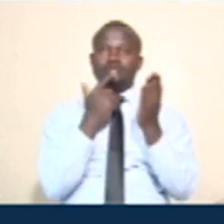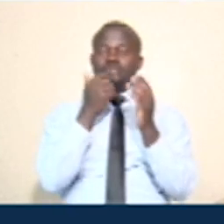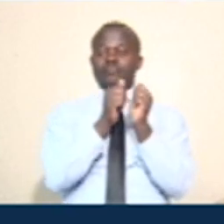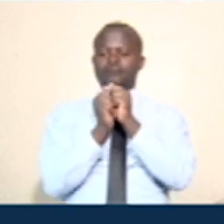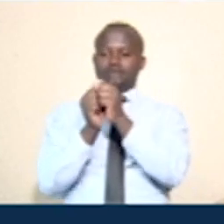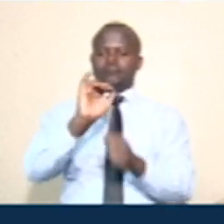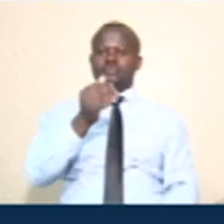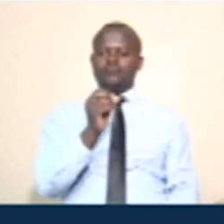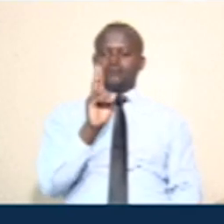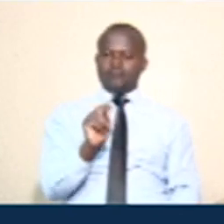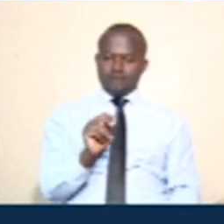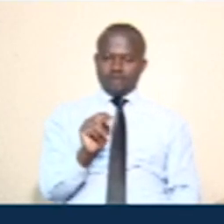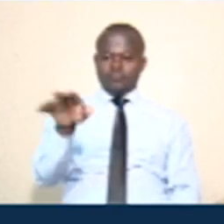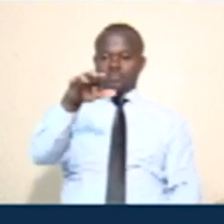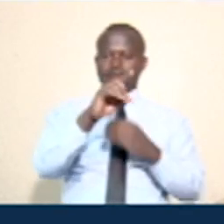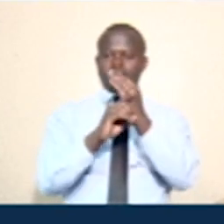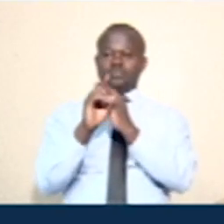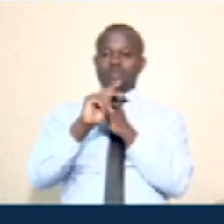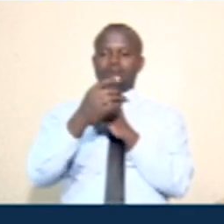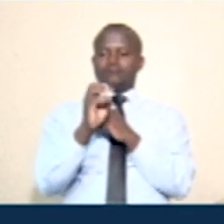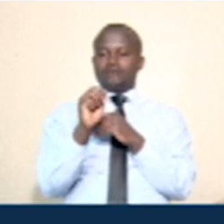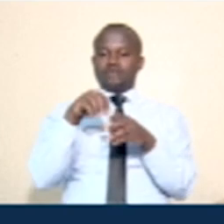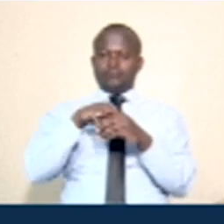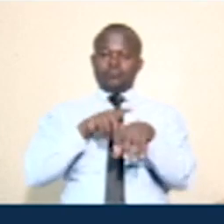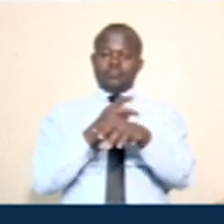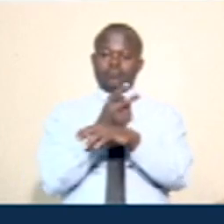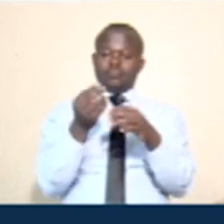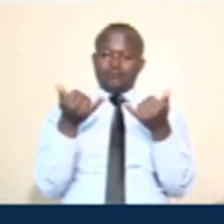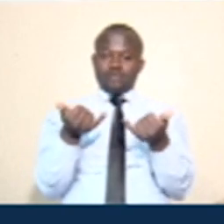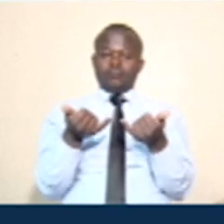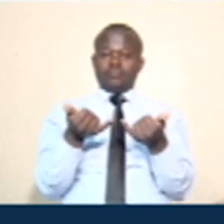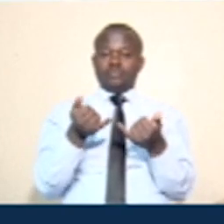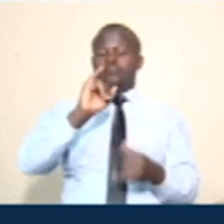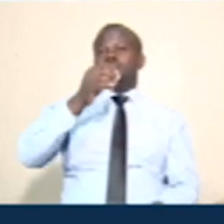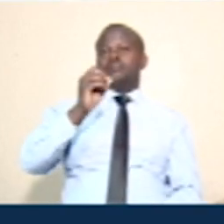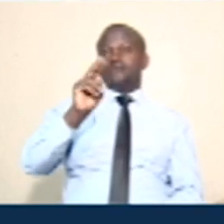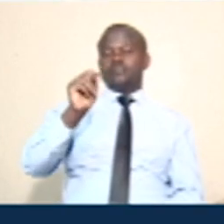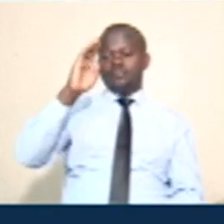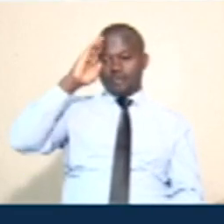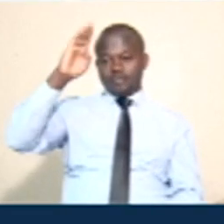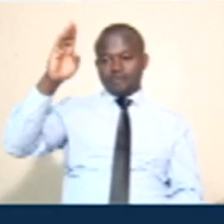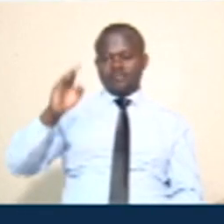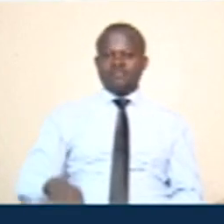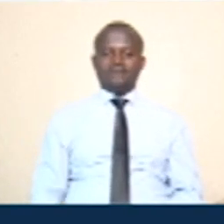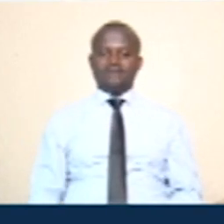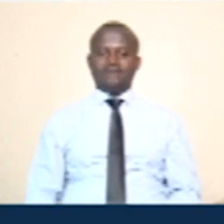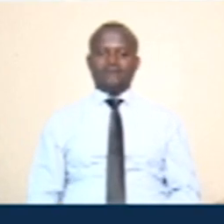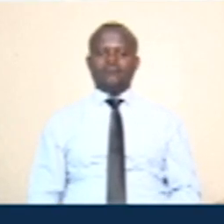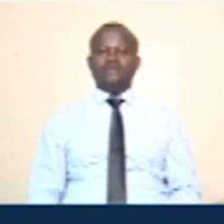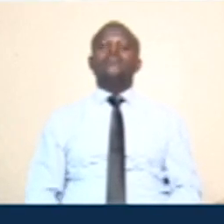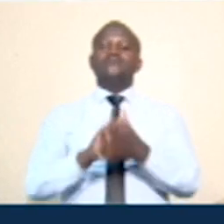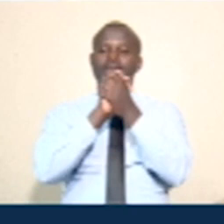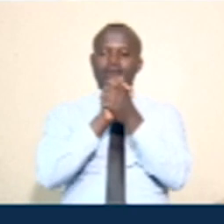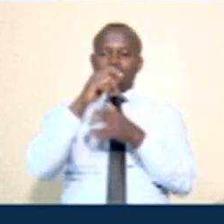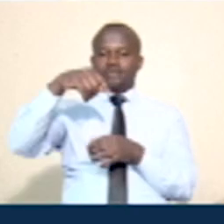na John Bicampaka uherereye muri aka karere ka Ngoma muri aya masaha Bicampaka turabasuje ingoma mwiriwe neza Ngiriwe neza